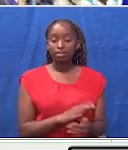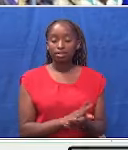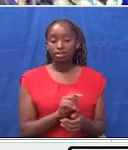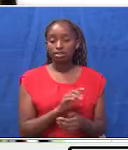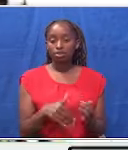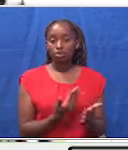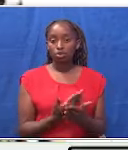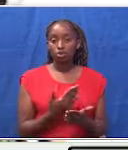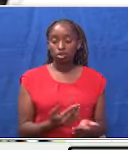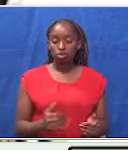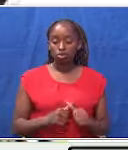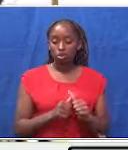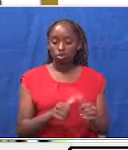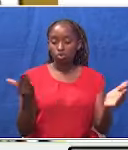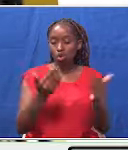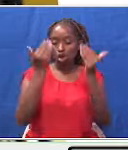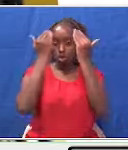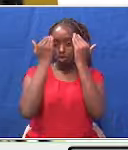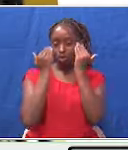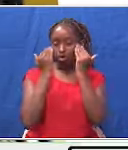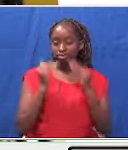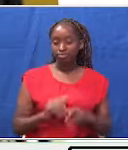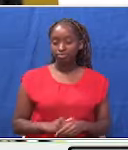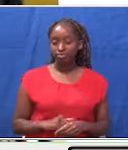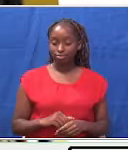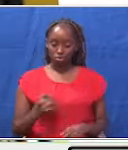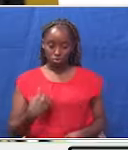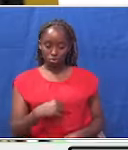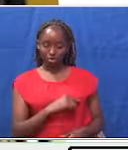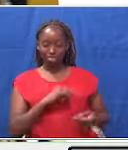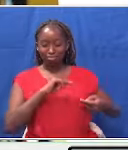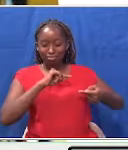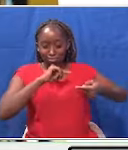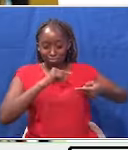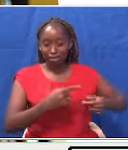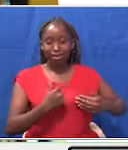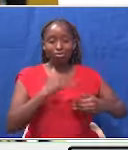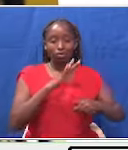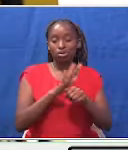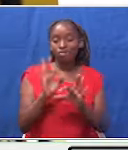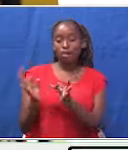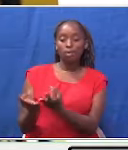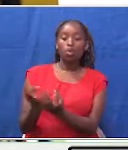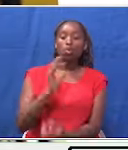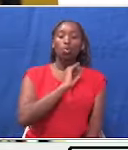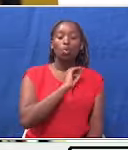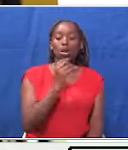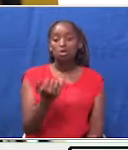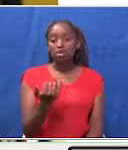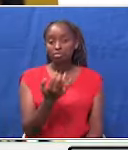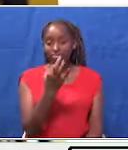inaendelea kotini. Tulikuwa na uchungu kubwa katika familia yetu, na kwa hivyo sasa